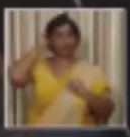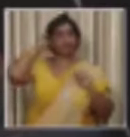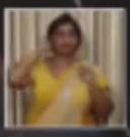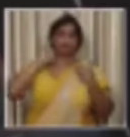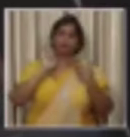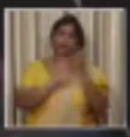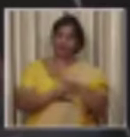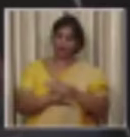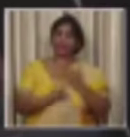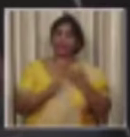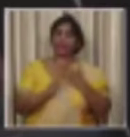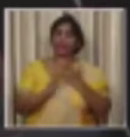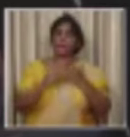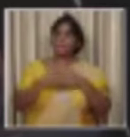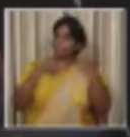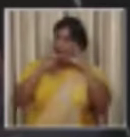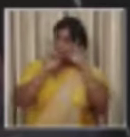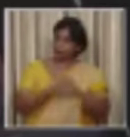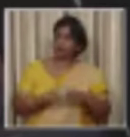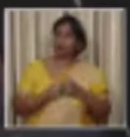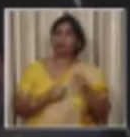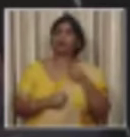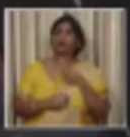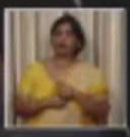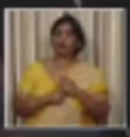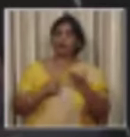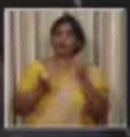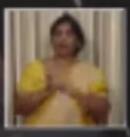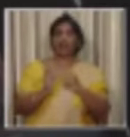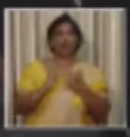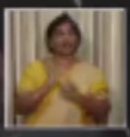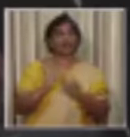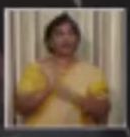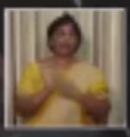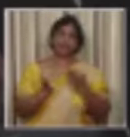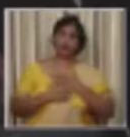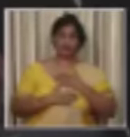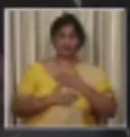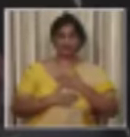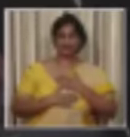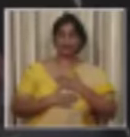කලින් විජය පෞත්තරෙත් ඔය වැඩේ කරන්න ඇදුවා. ඊට පස්සේ ITN එක මේක බාරගත්තා.